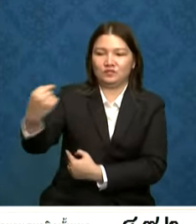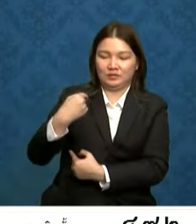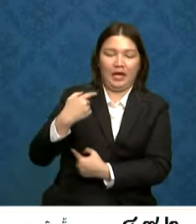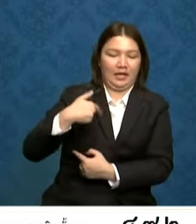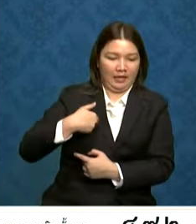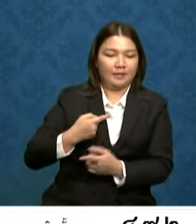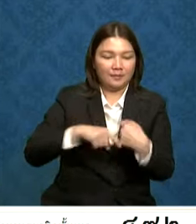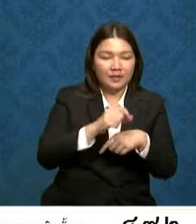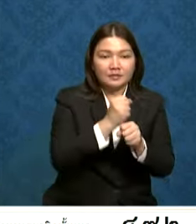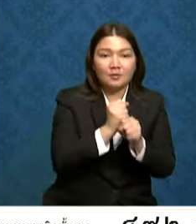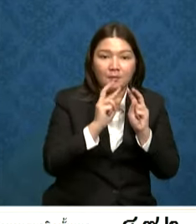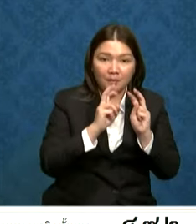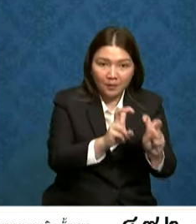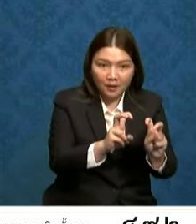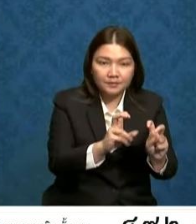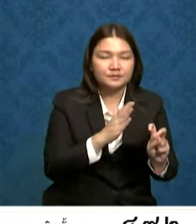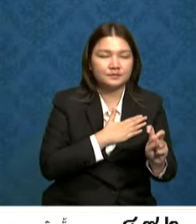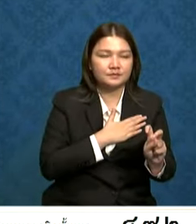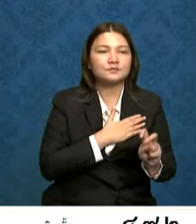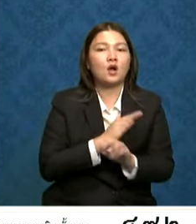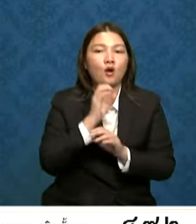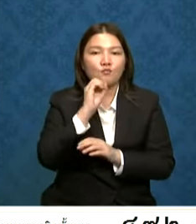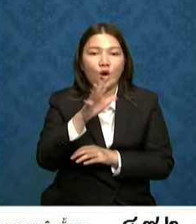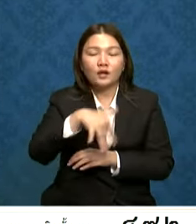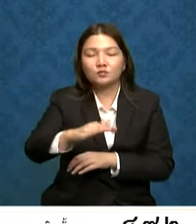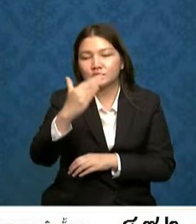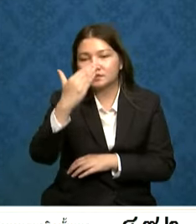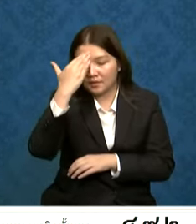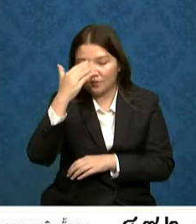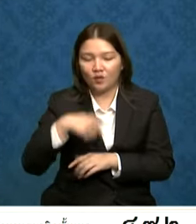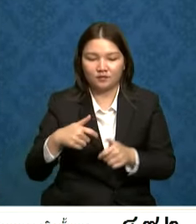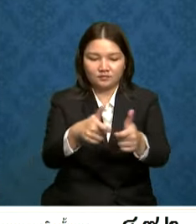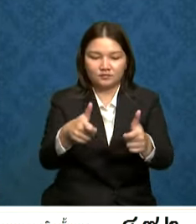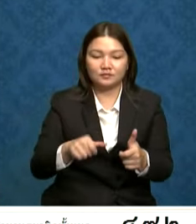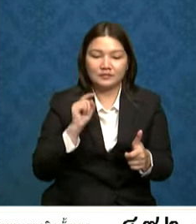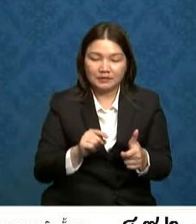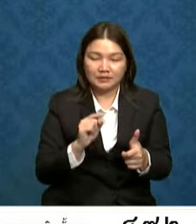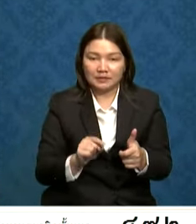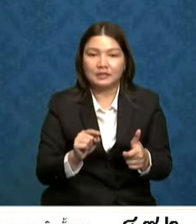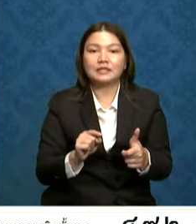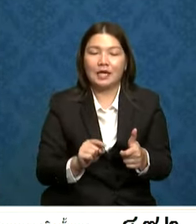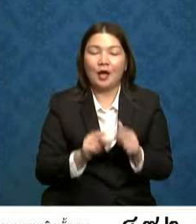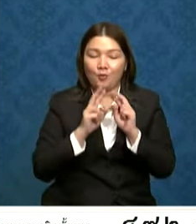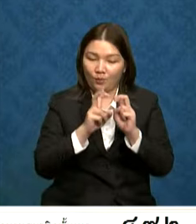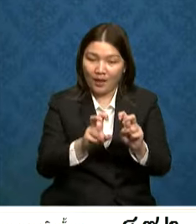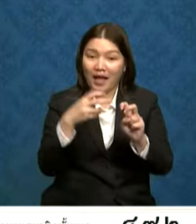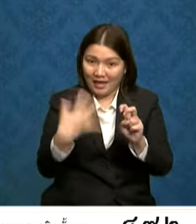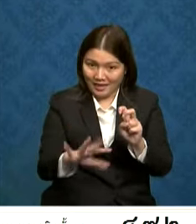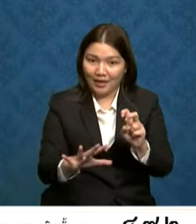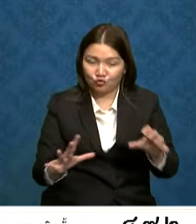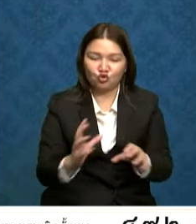ที่ประชุมควรจะได้รับทราบรายงานเพื่อนำผลการศึกษาไปประกอบการพิจารณาของผู้ผู้ที่เกี่ยว